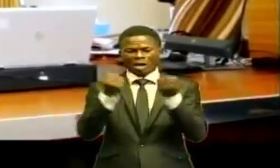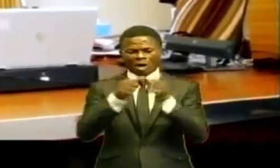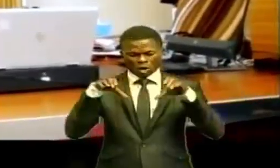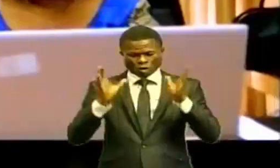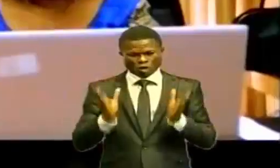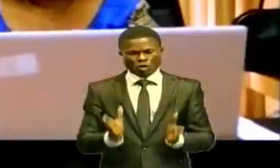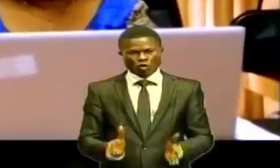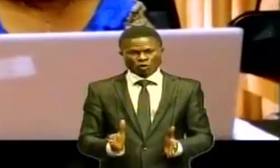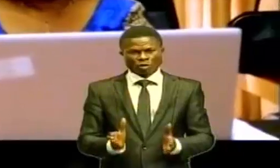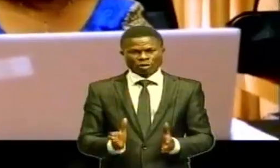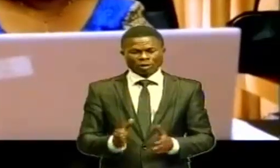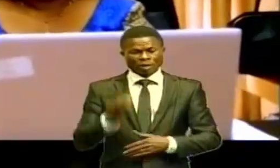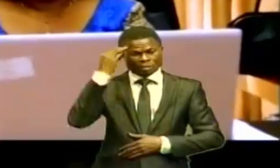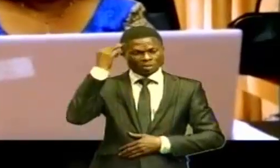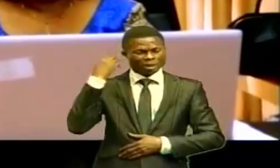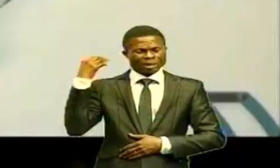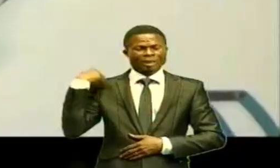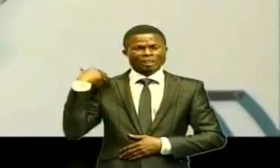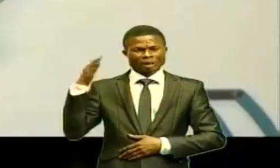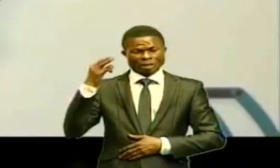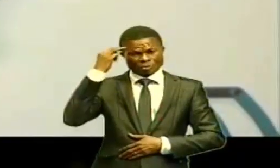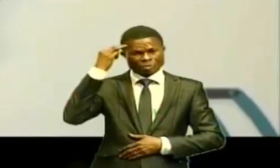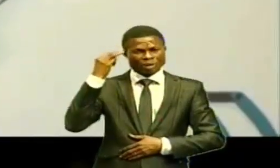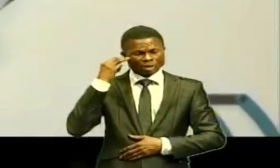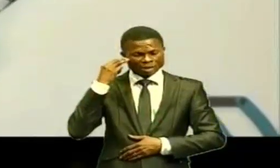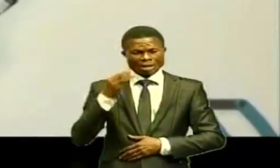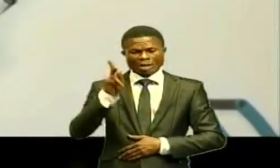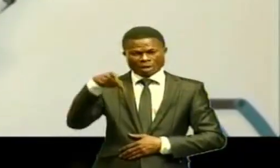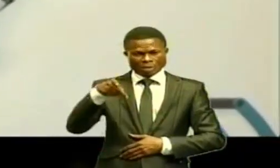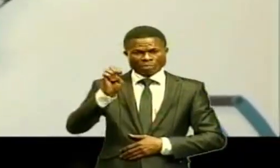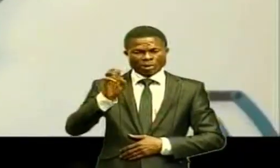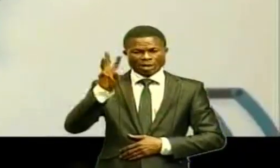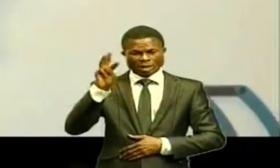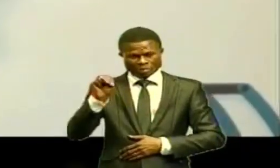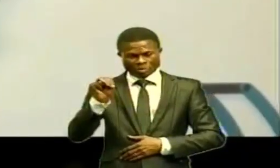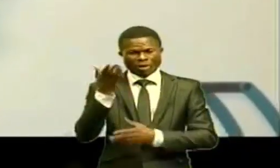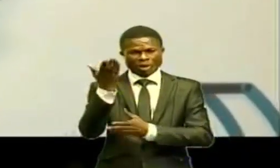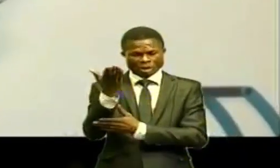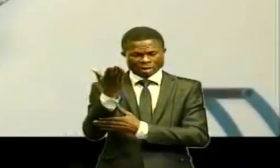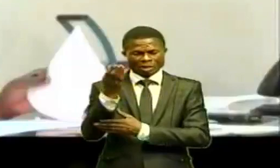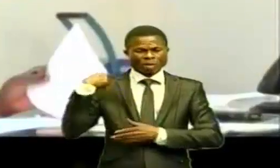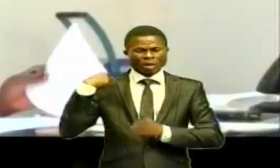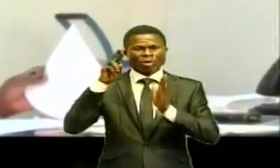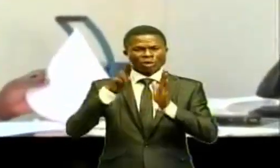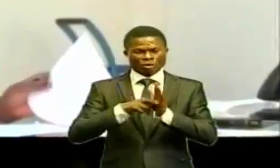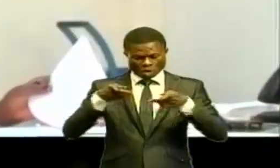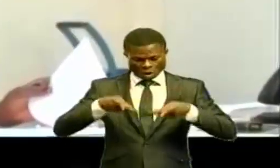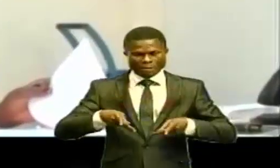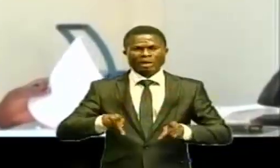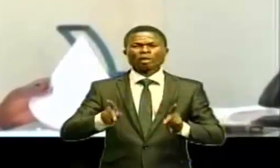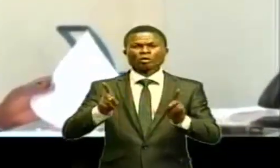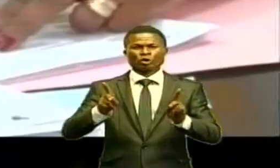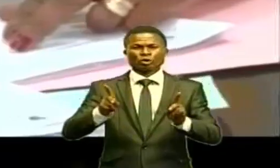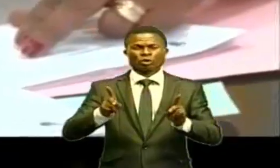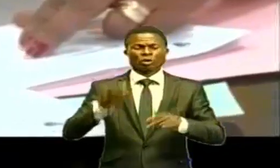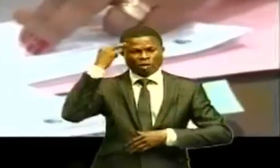des Banques. Le ministre d'État, ministre des PME, a sollicité du gouvernement l'autorisation pour